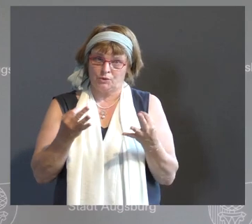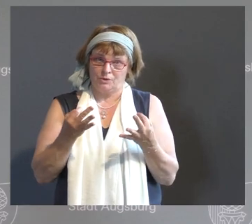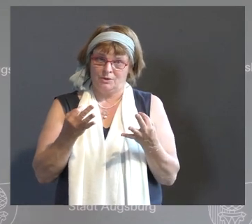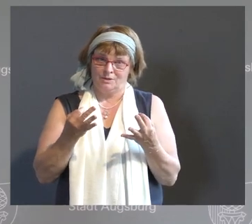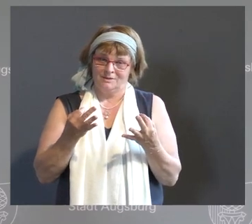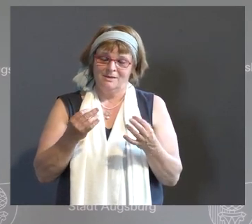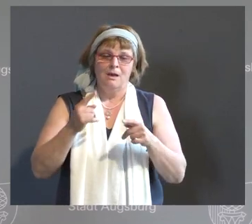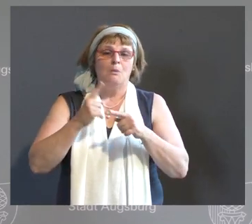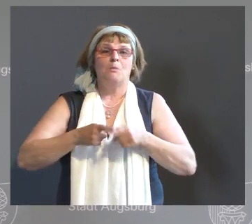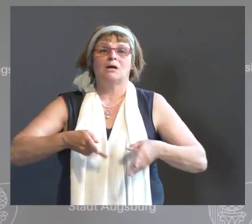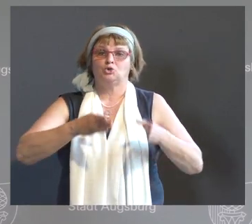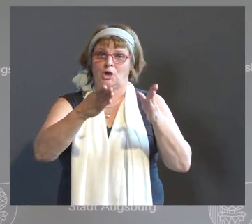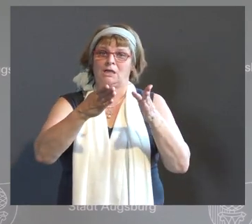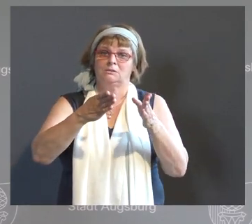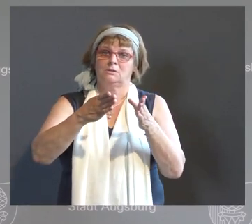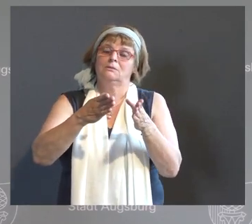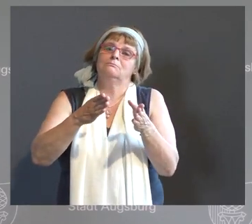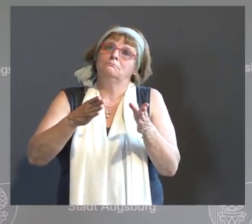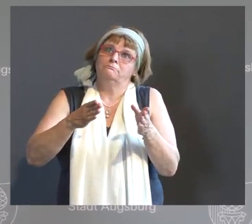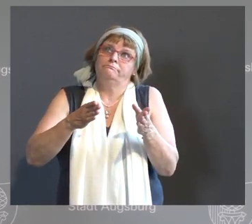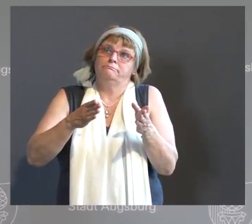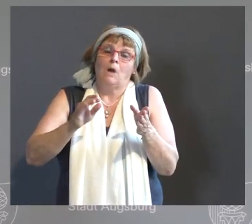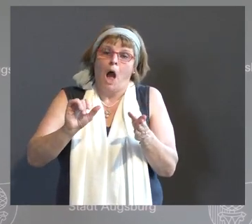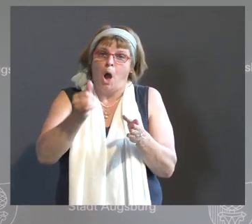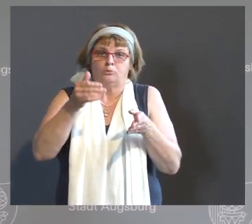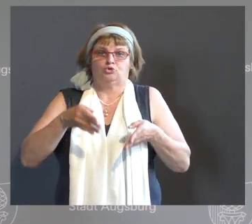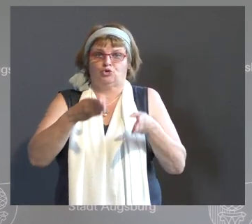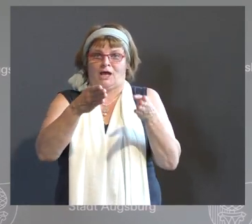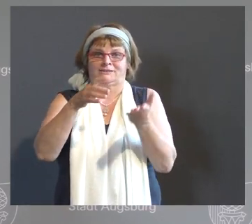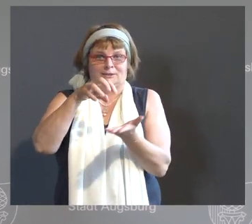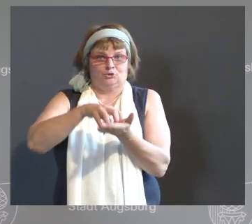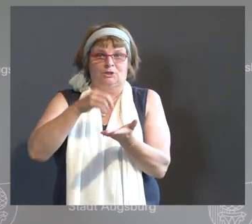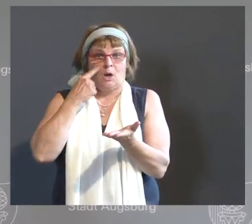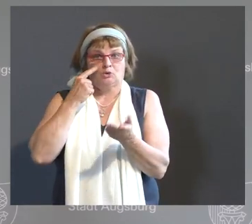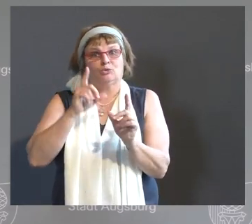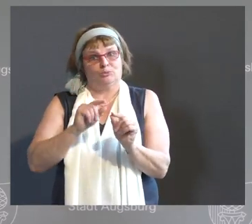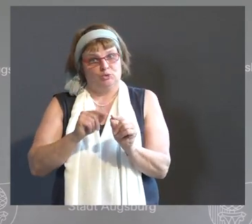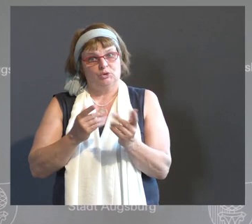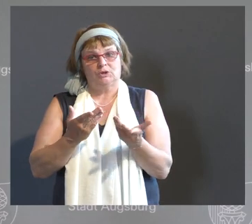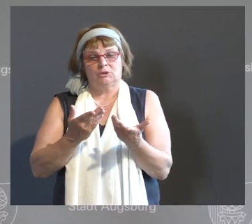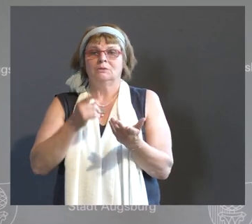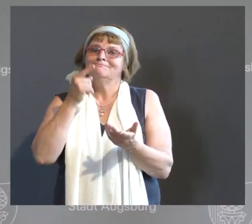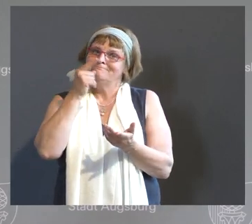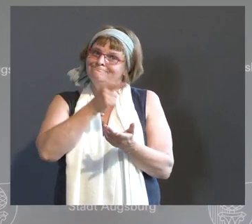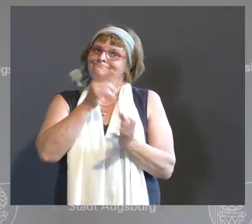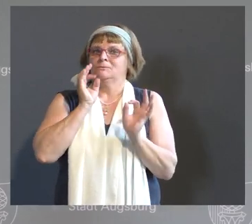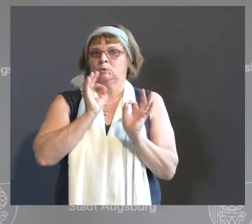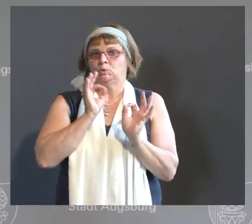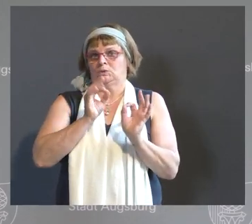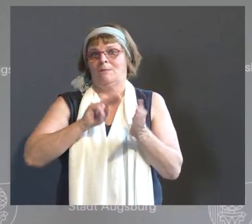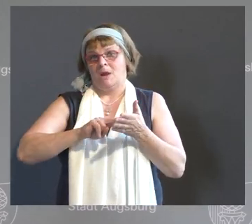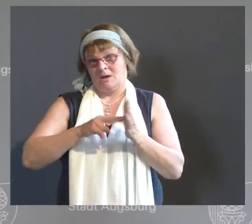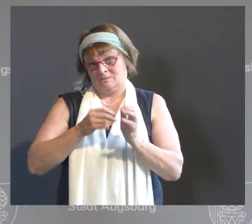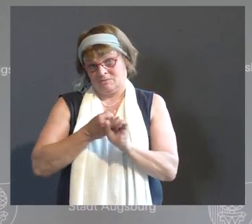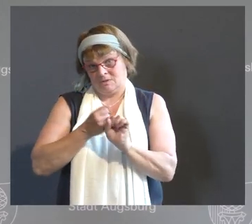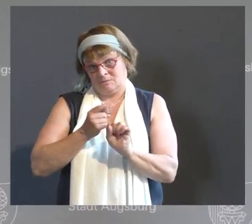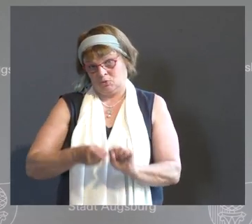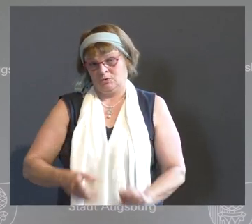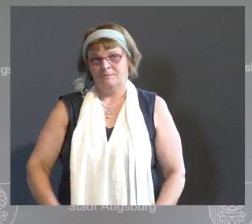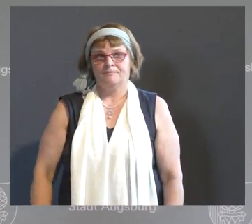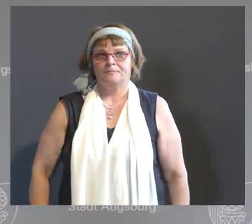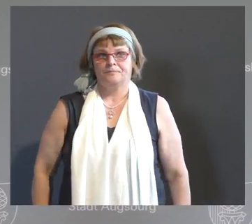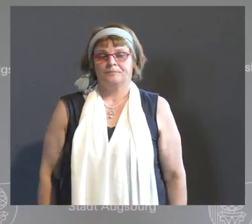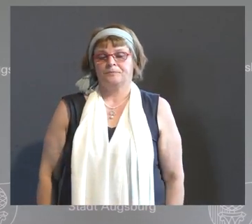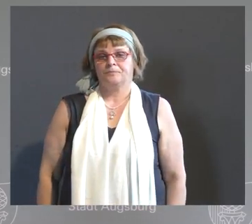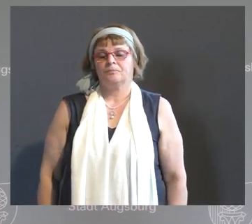auch der Herkulesbrunnen als Identifikationsfigur und Identifikationsort, und den muss man gut angehen. Wir haben das